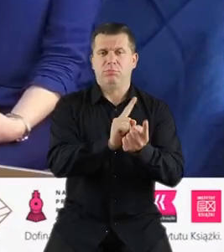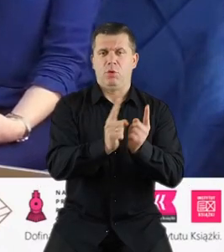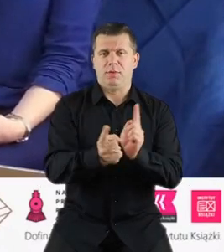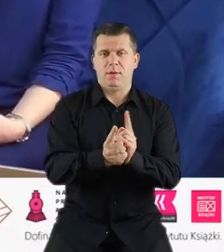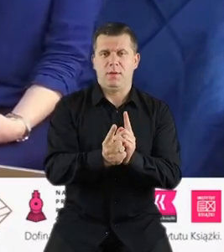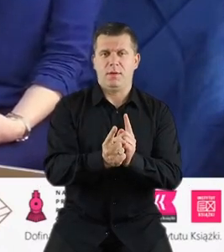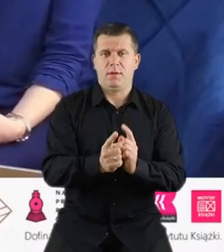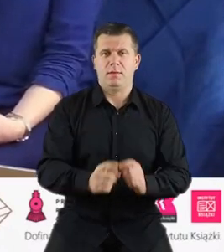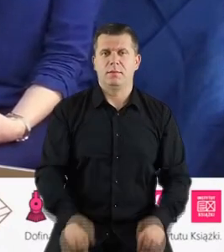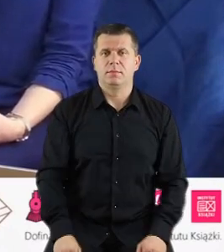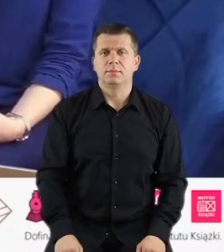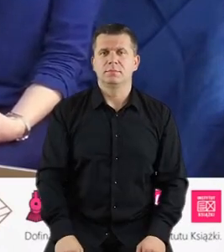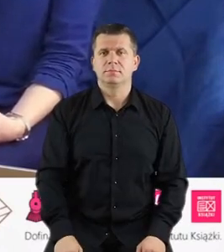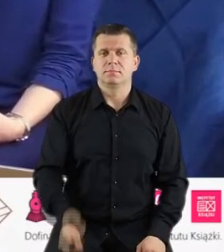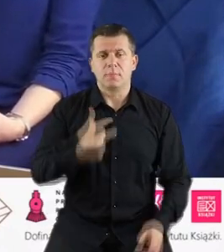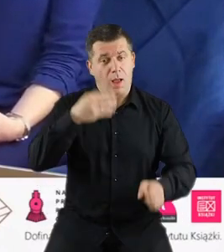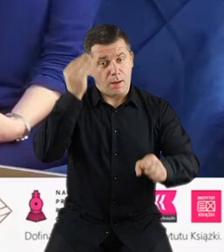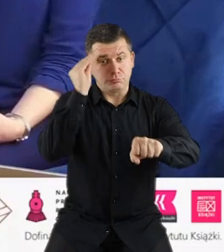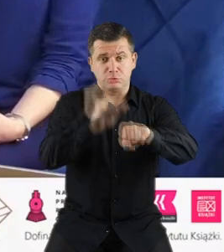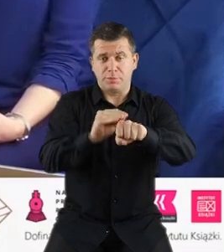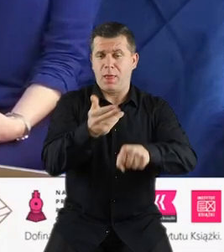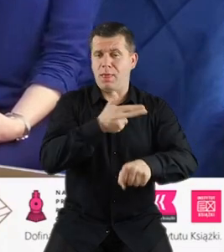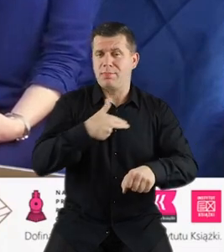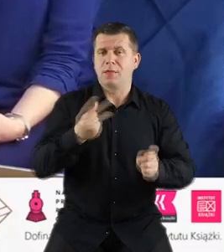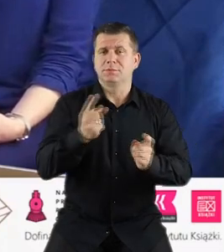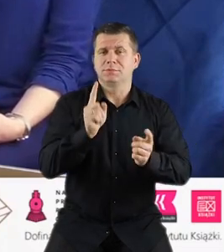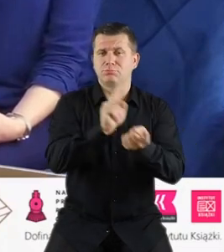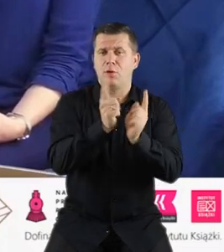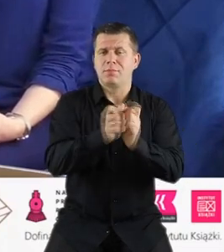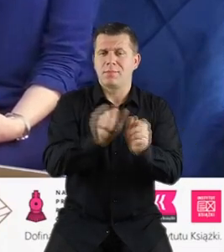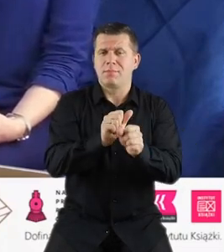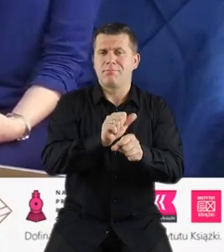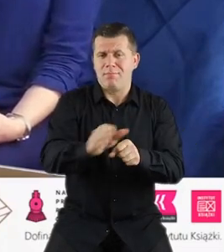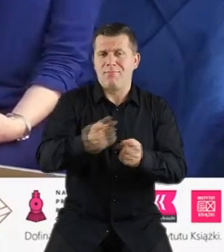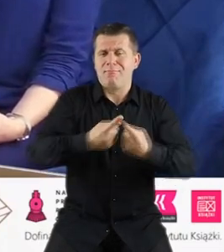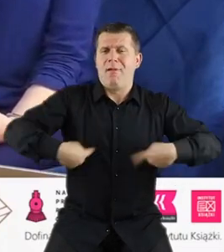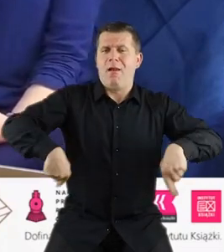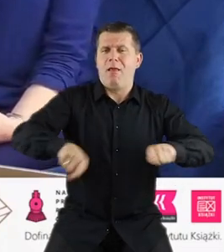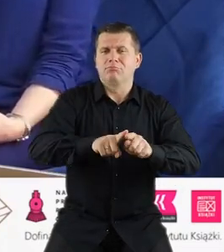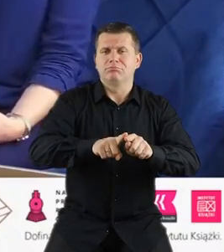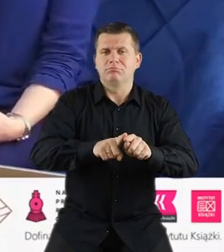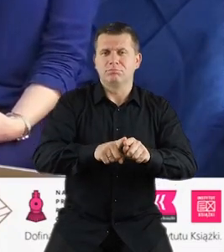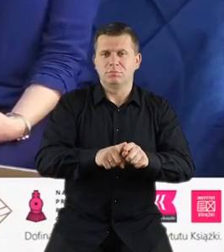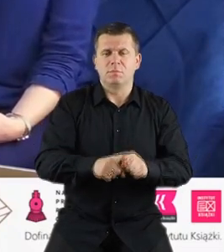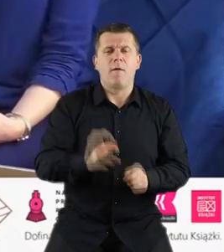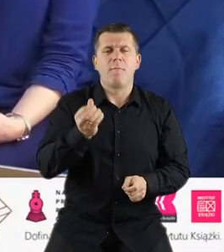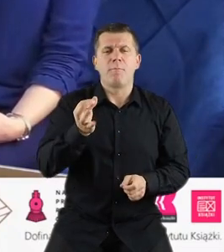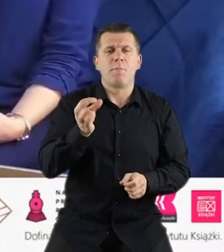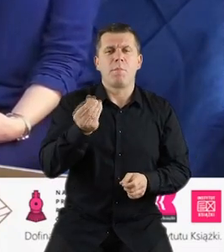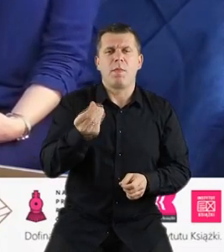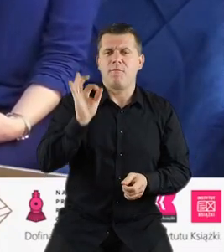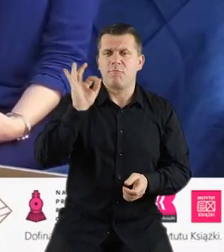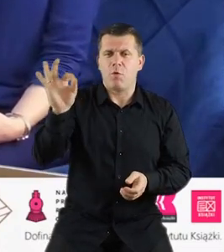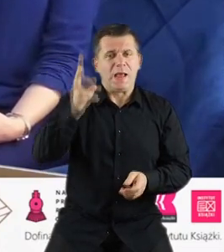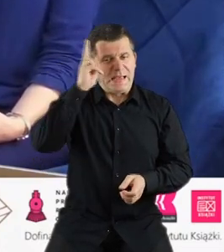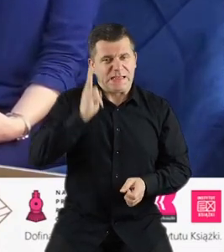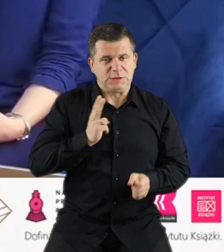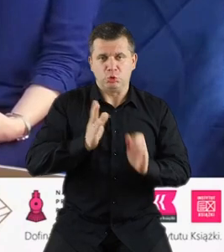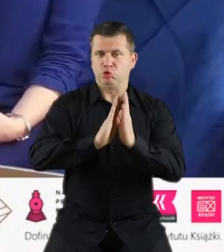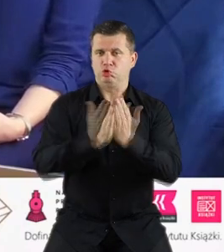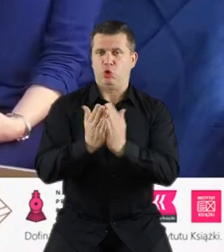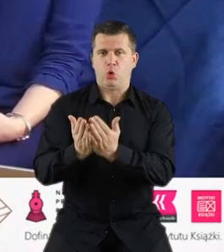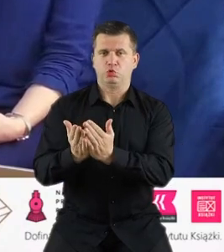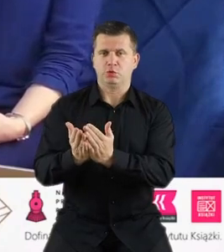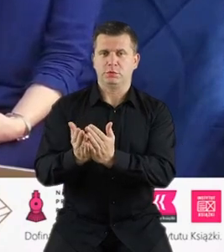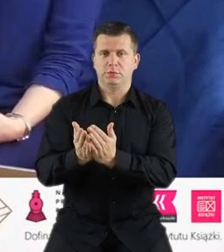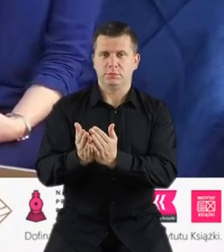spotkania. Ja przypomnę, że nasze spotkania realizowane są ze środków Instytutu